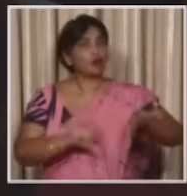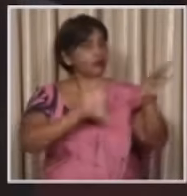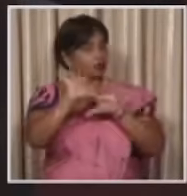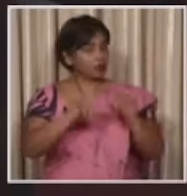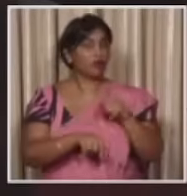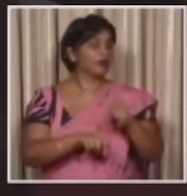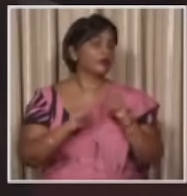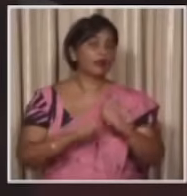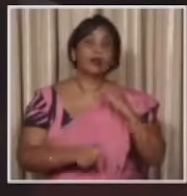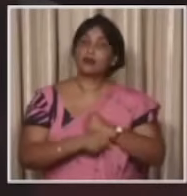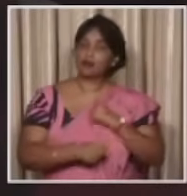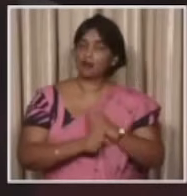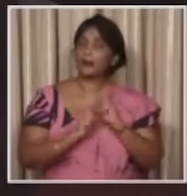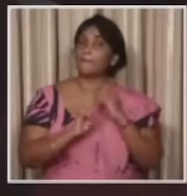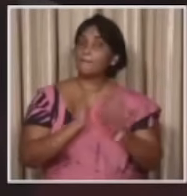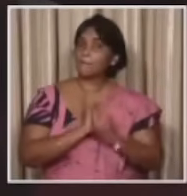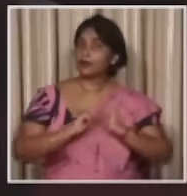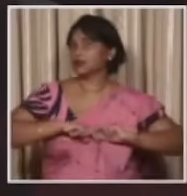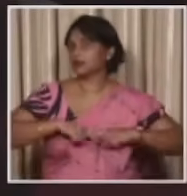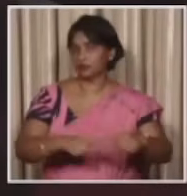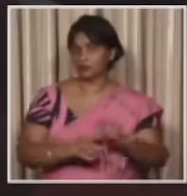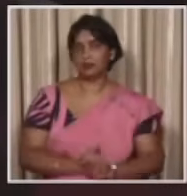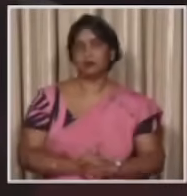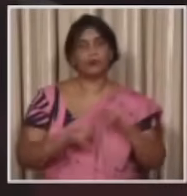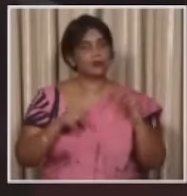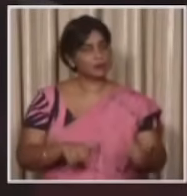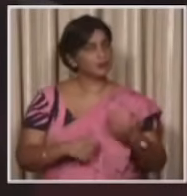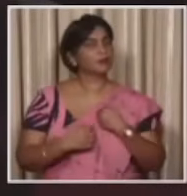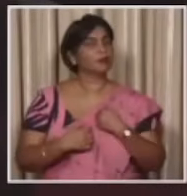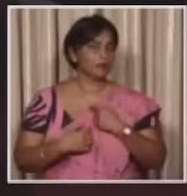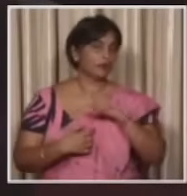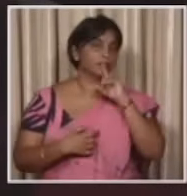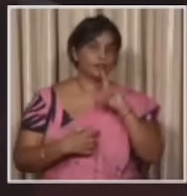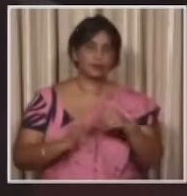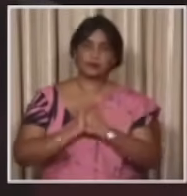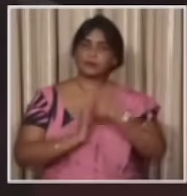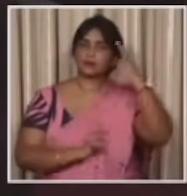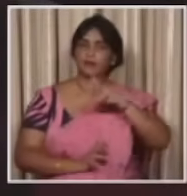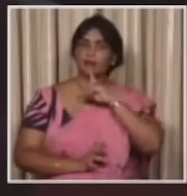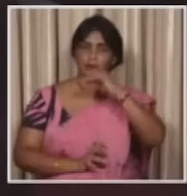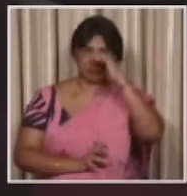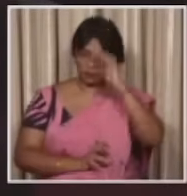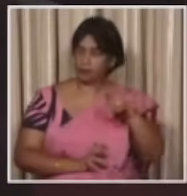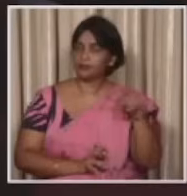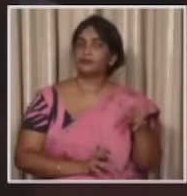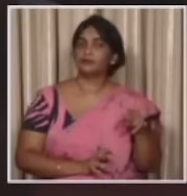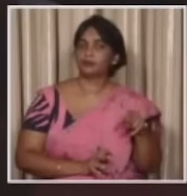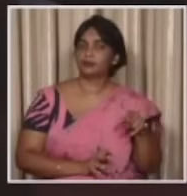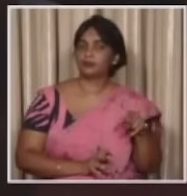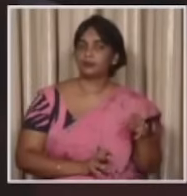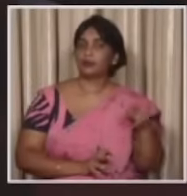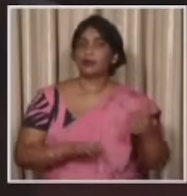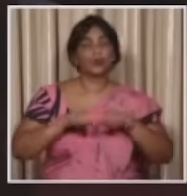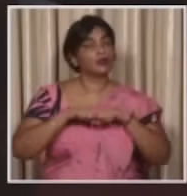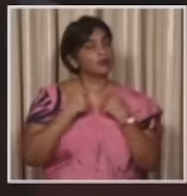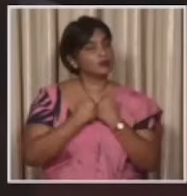ඇයි? ඒ රජයේ ප්‍රතිපත්ති ක්‍රියාත්මක කරන්න. දැන් මේක අපි යෝජනා කරලා තියෙනවා ගරු නියෝජ්‍ය කථානායකතුමනි. මේ